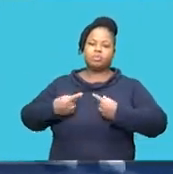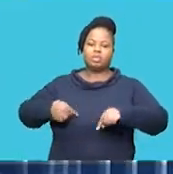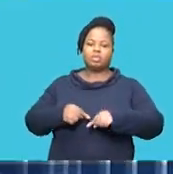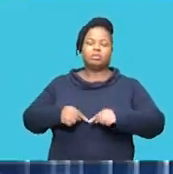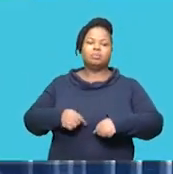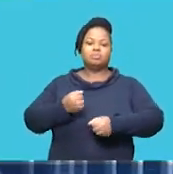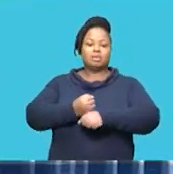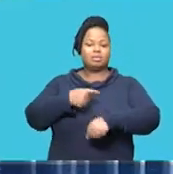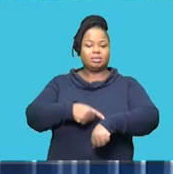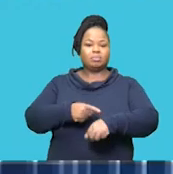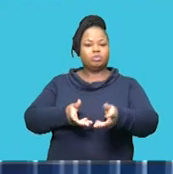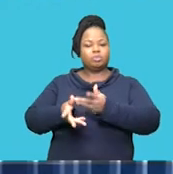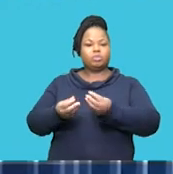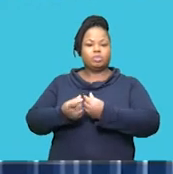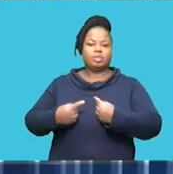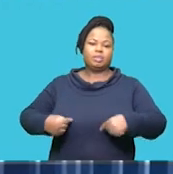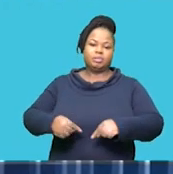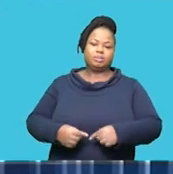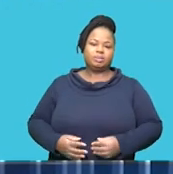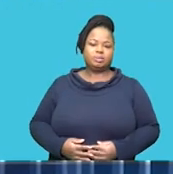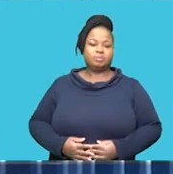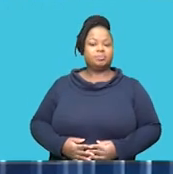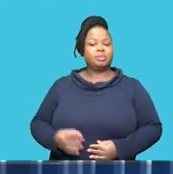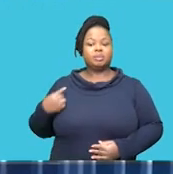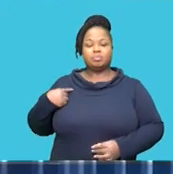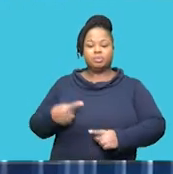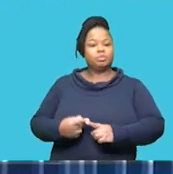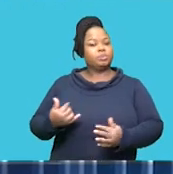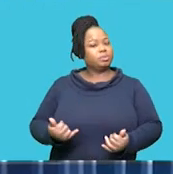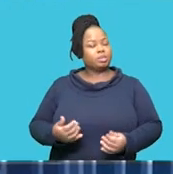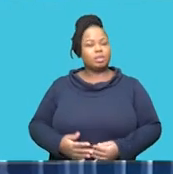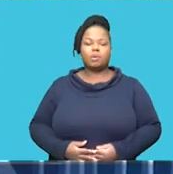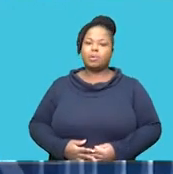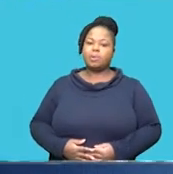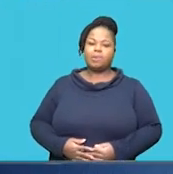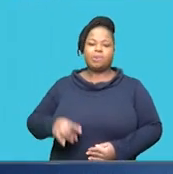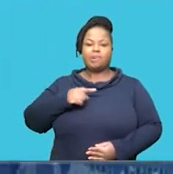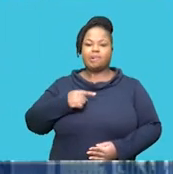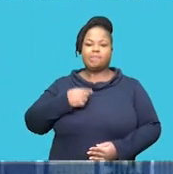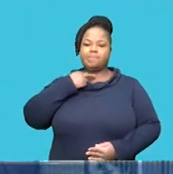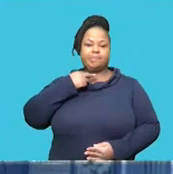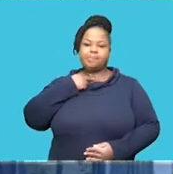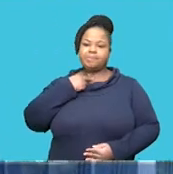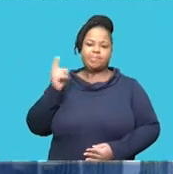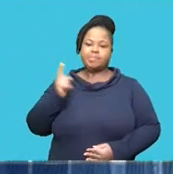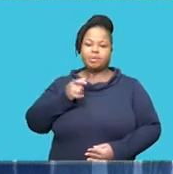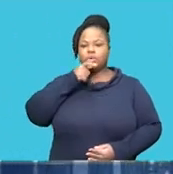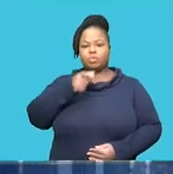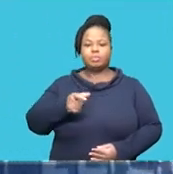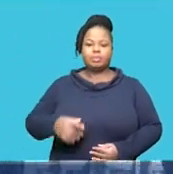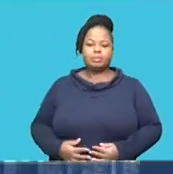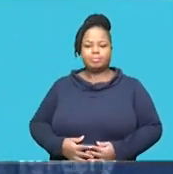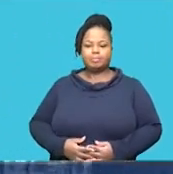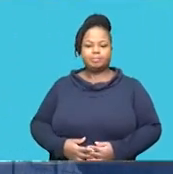enze ixesha lokuthethisana nathi. Kodwa nangoku iseliculo elinye njengoba ingaphumelelanga ukuba aphefumle.